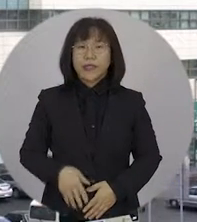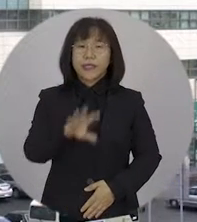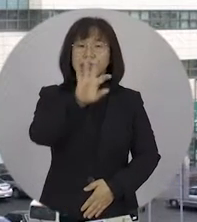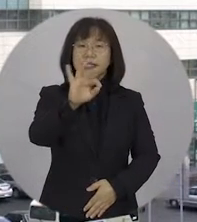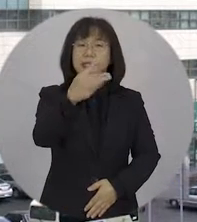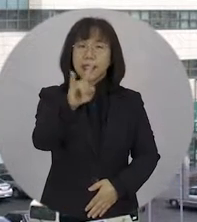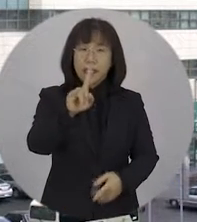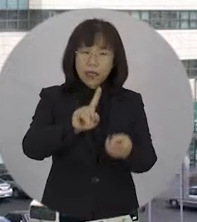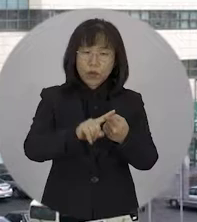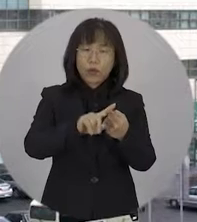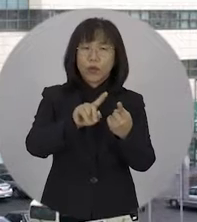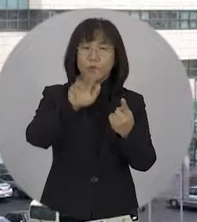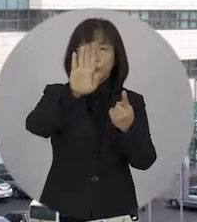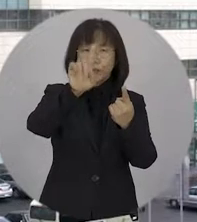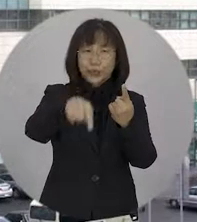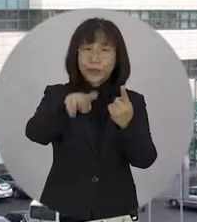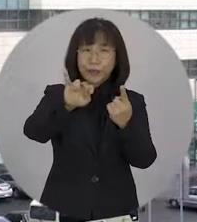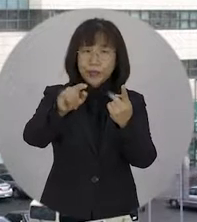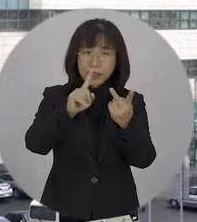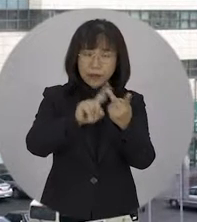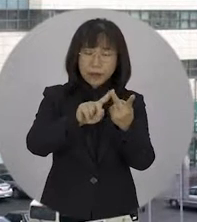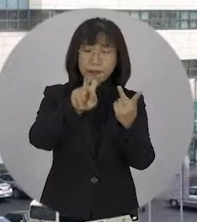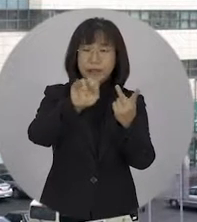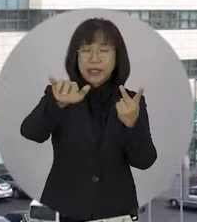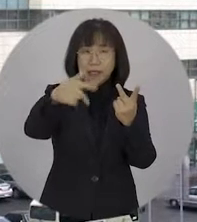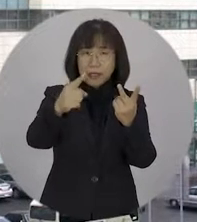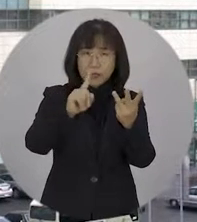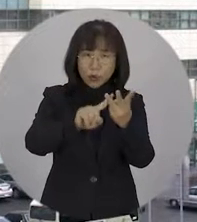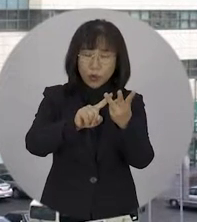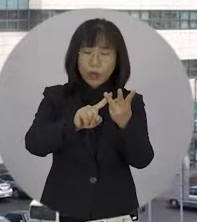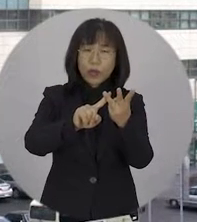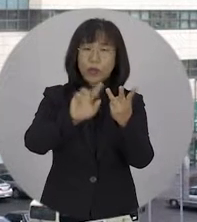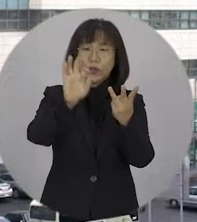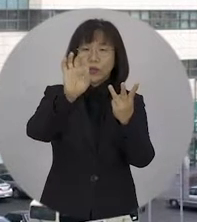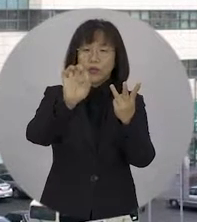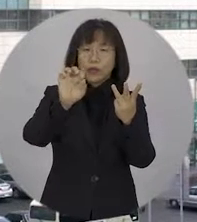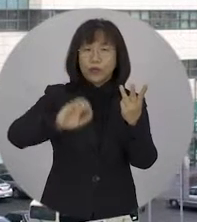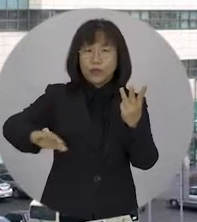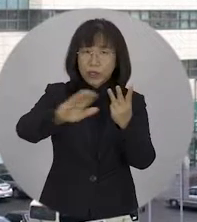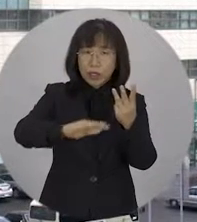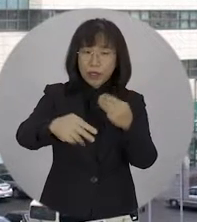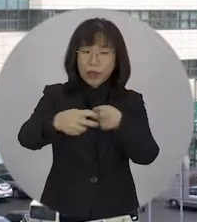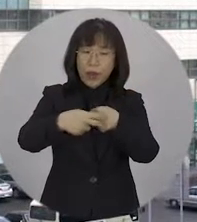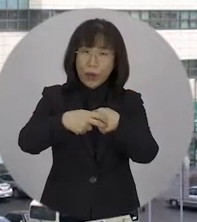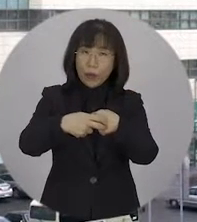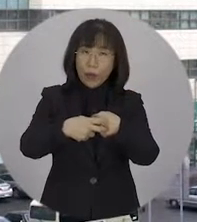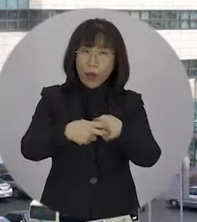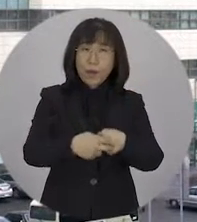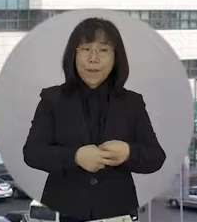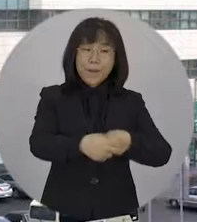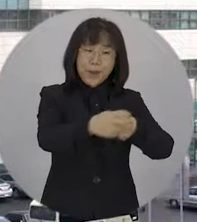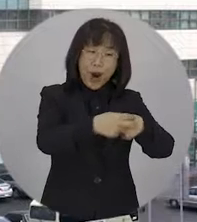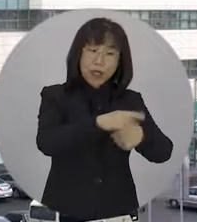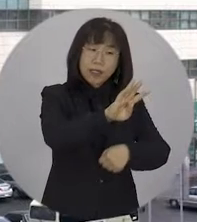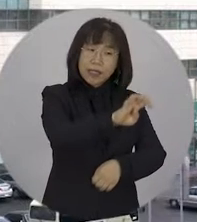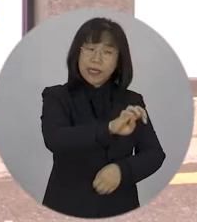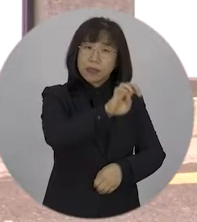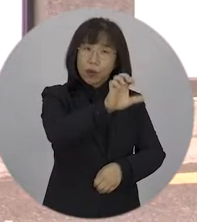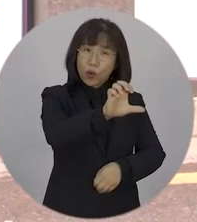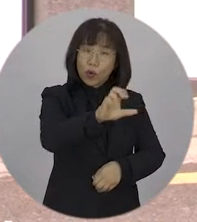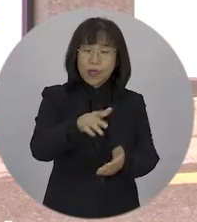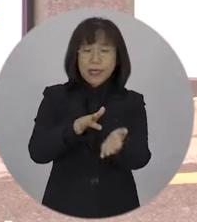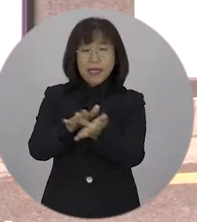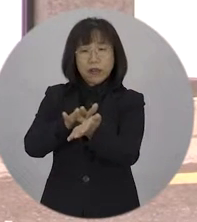서울병원 부민병원 미즈메디병원 우리들 병원에서 운영하며 병이 원 45개 소와 약국